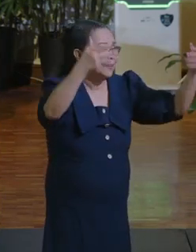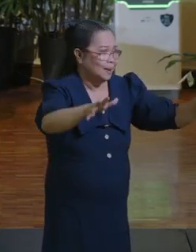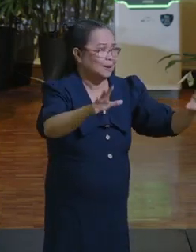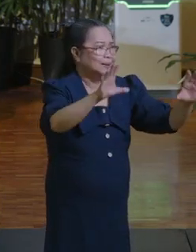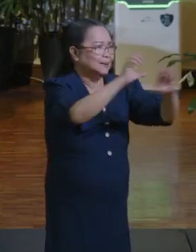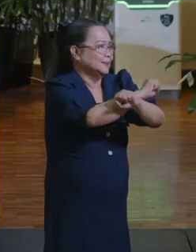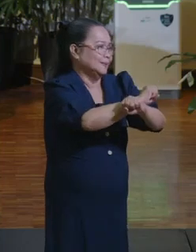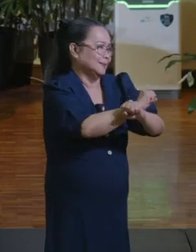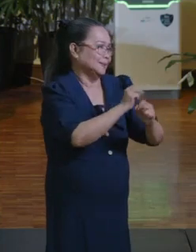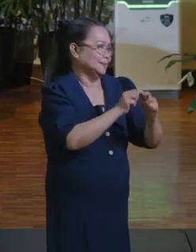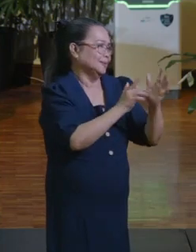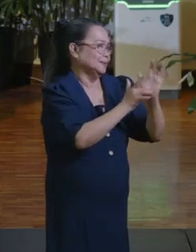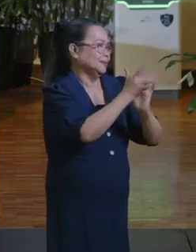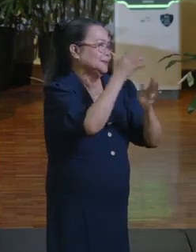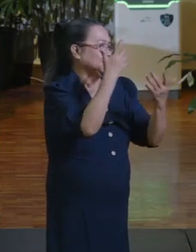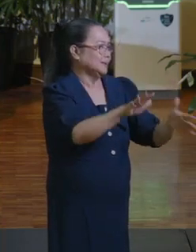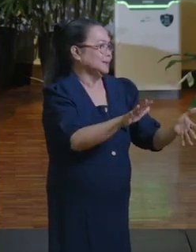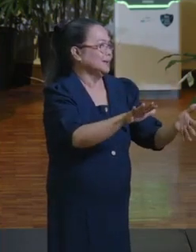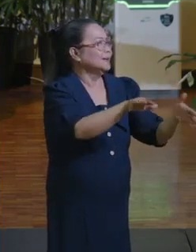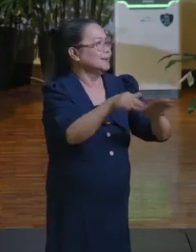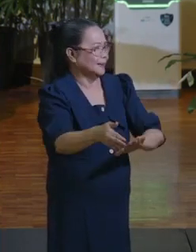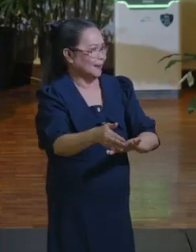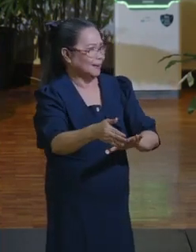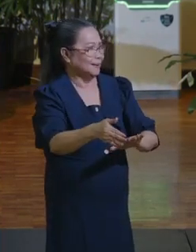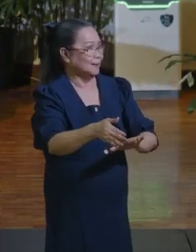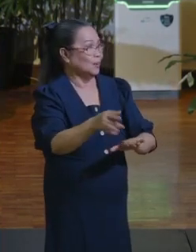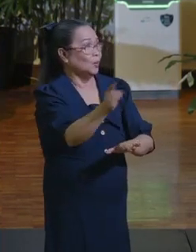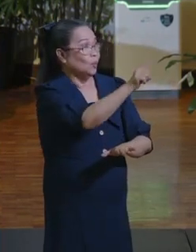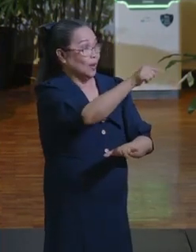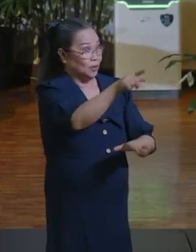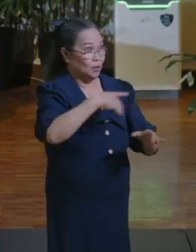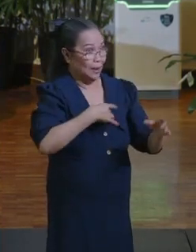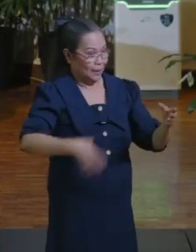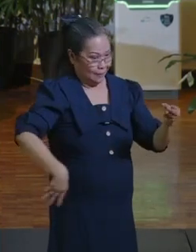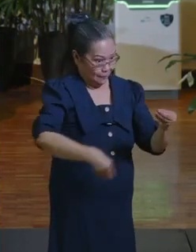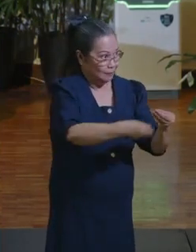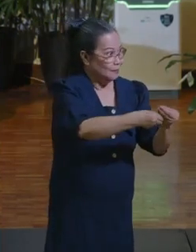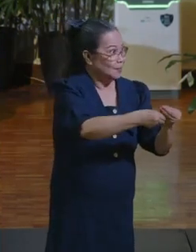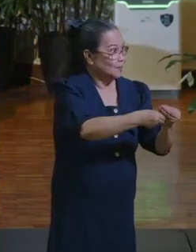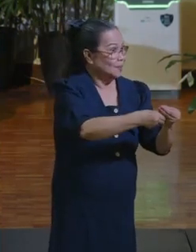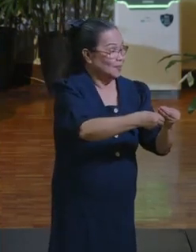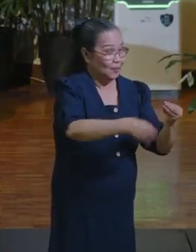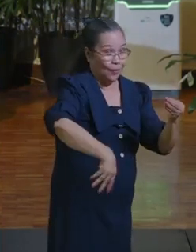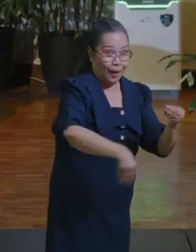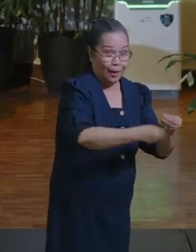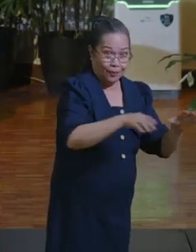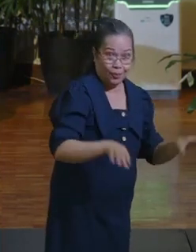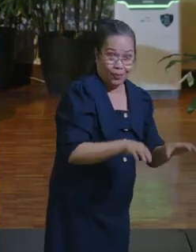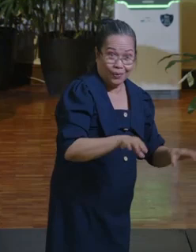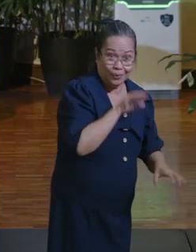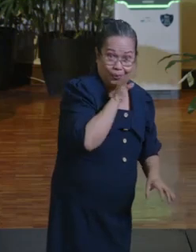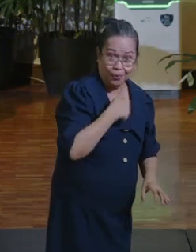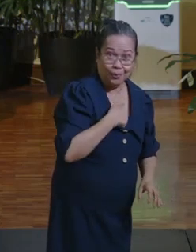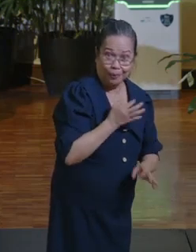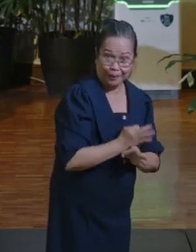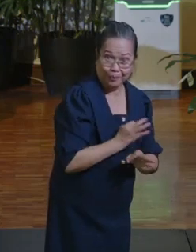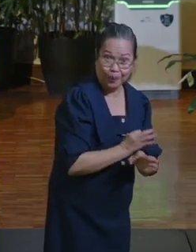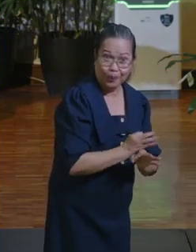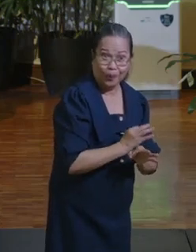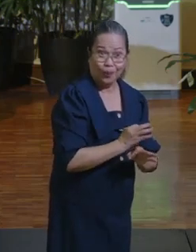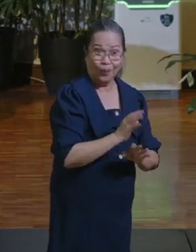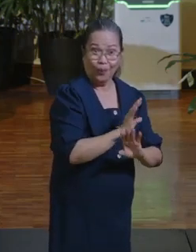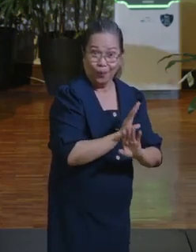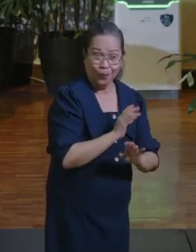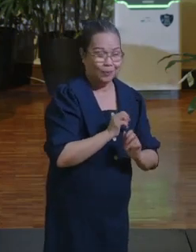Jesus. At ang tanging kailangan lang natin gawin ay manampalataya na siya ay gumawa na ng lahat